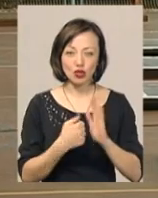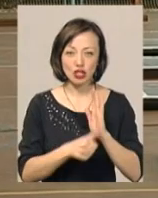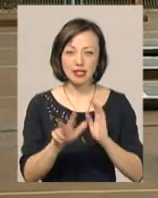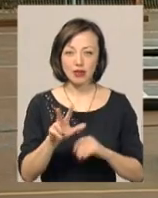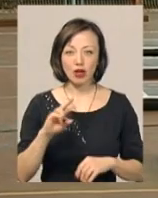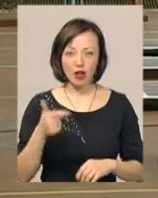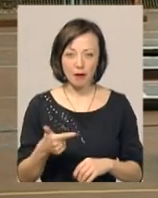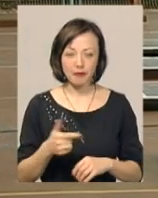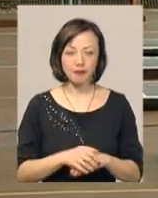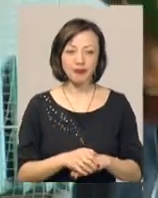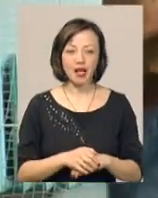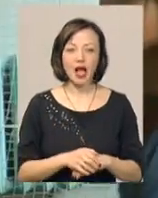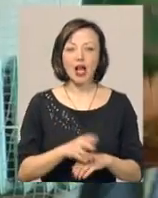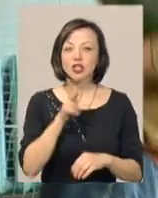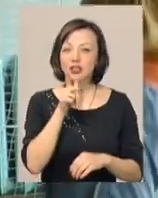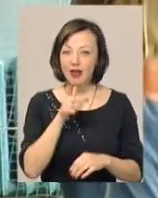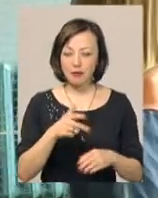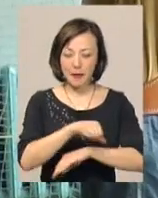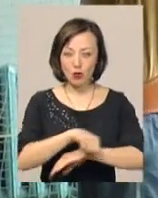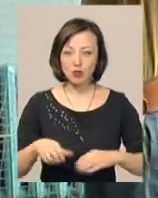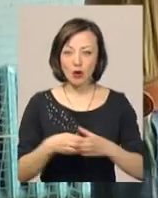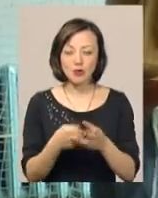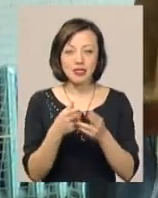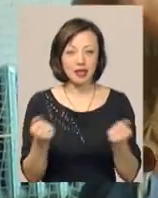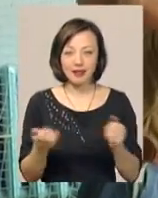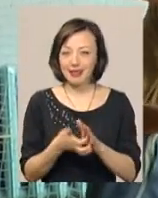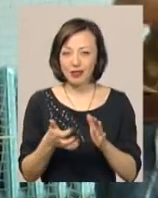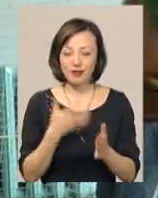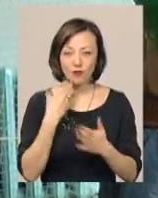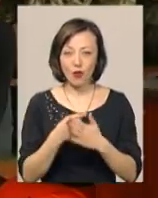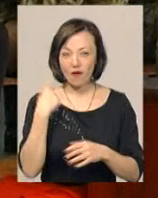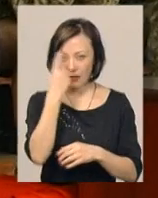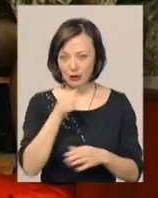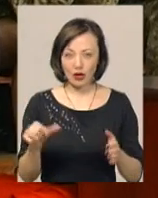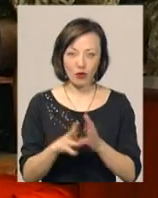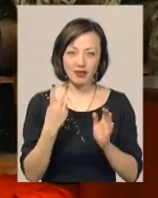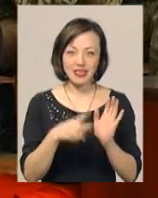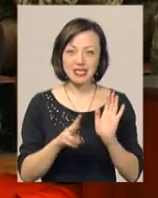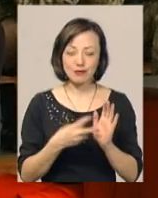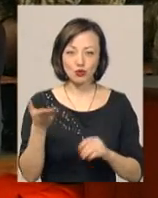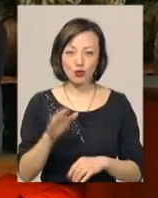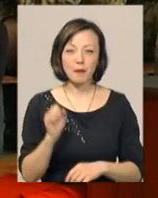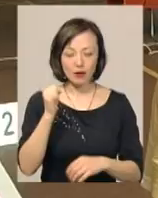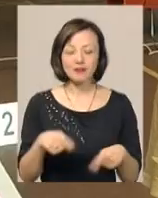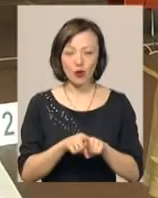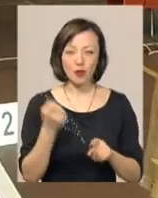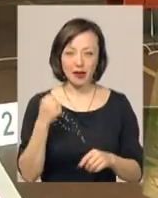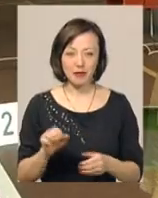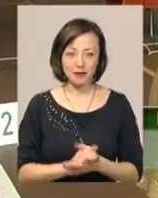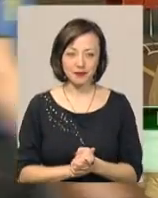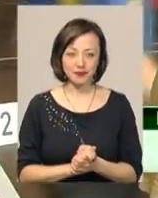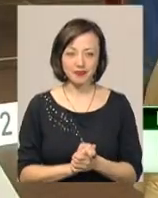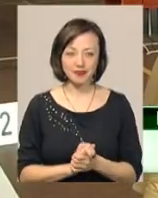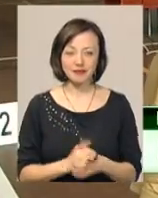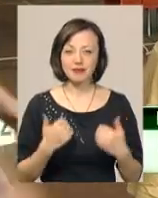63 кілограмів. Старшина Черновецького прикордонного загону зізнається, не дотягнув до свого власного рекорду 27 підйомів та все одно переміг. Я